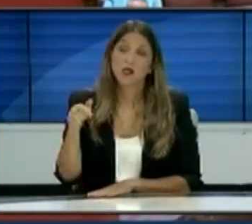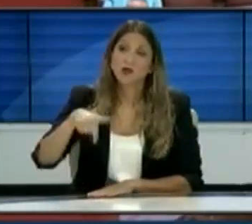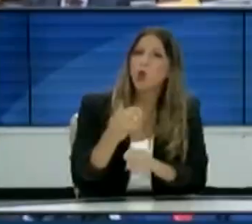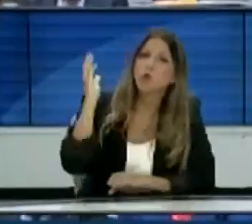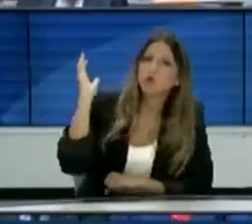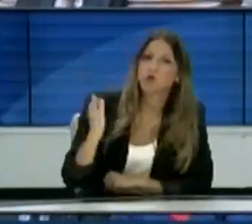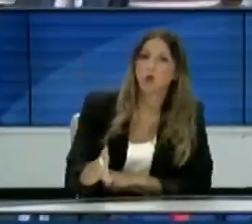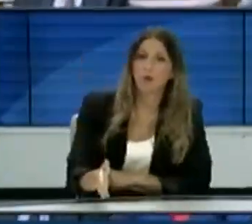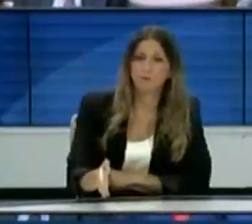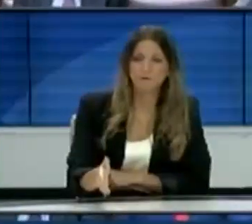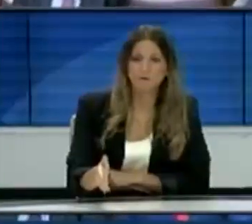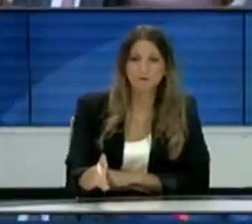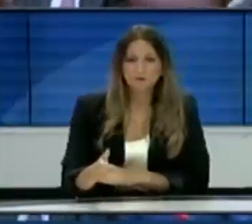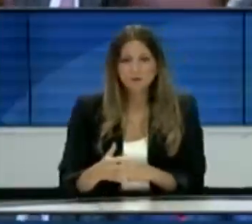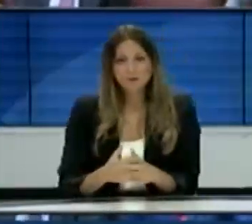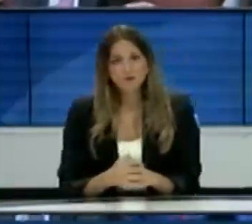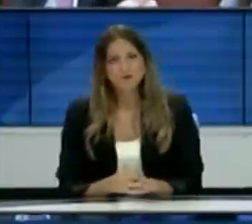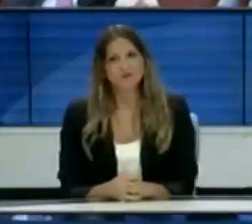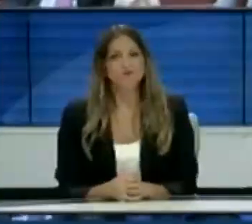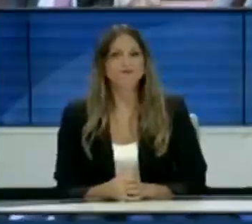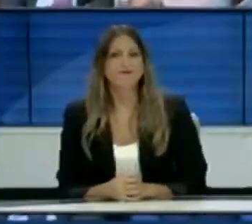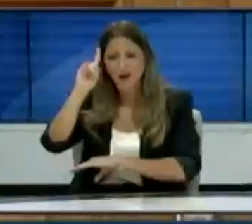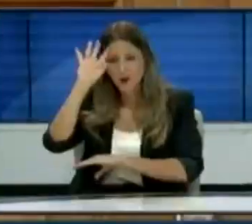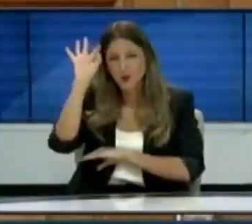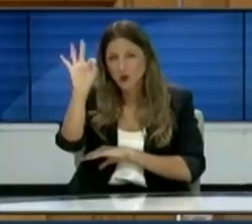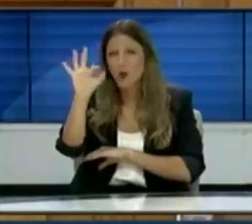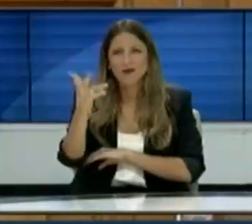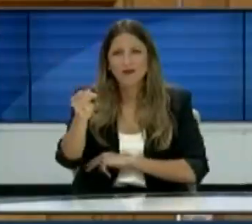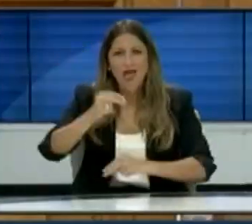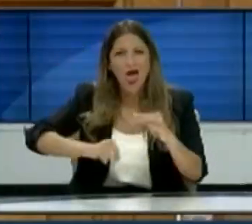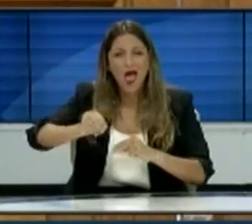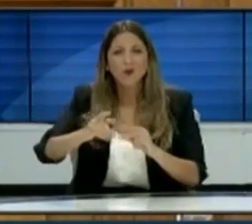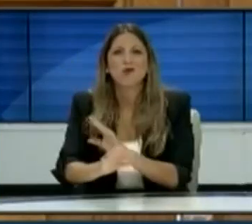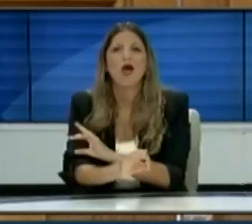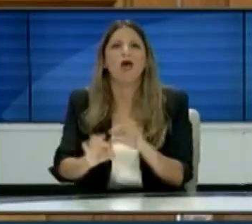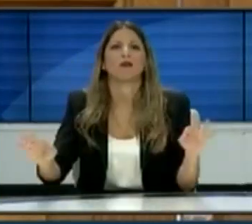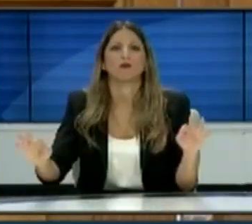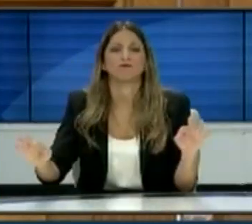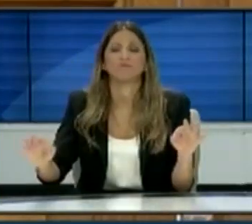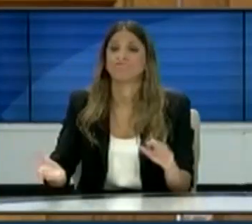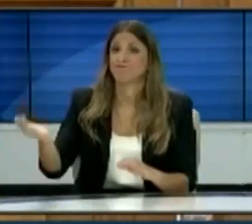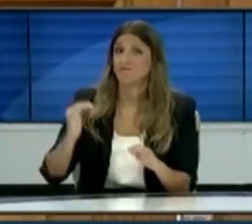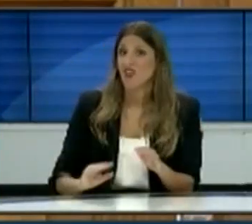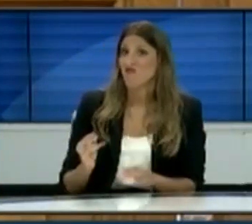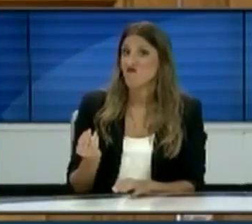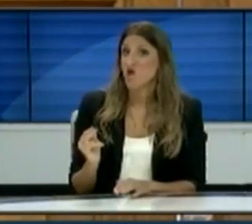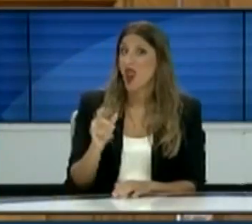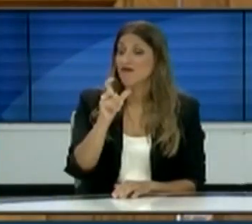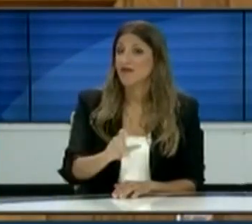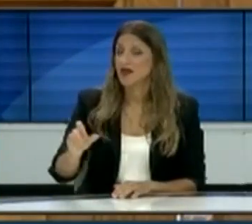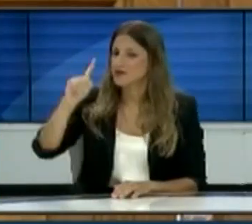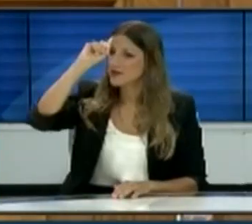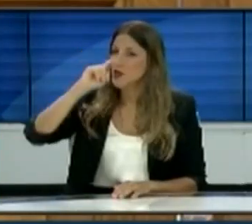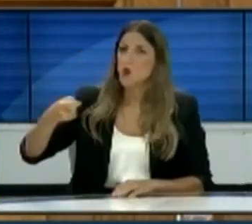Μαργαρίτα και να δώσετε μια απάντηση. Δεν βλέπετε τους βουλευτές σας που γνωρίζουν οι άμυροι ότι ένας